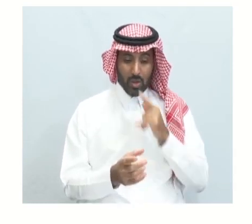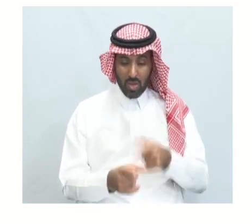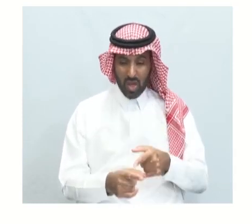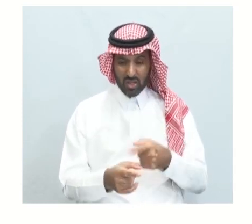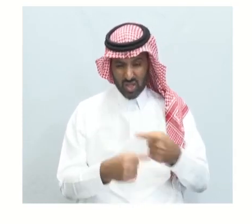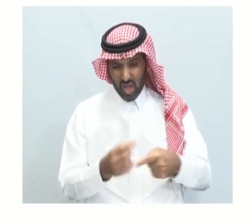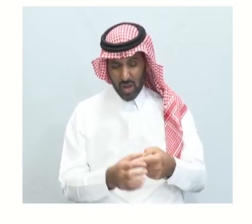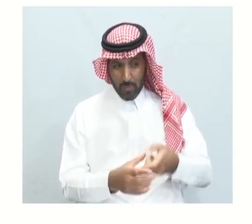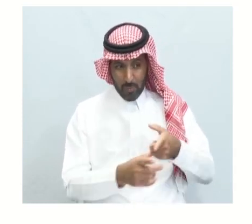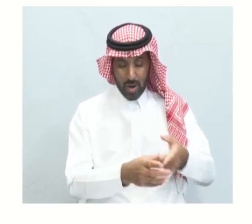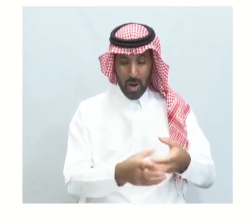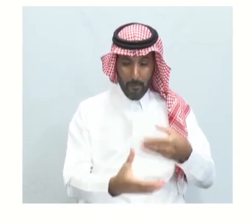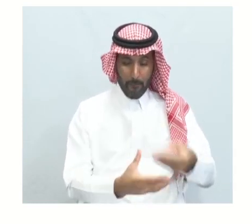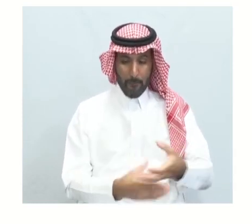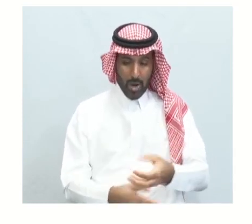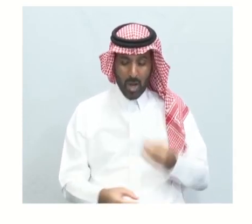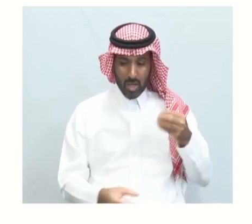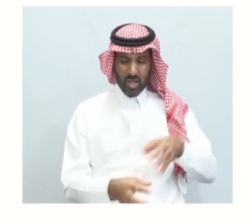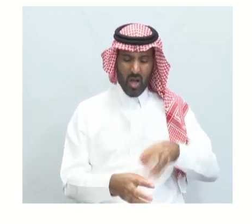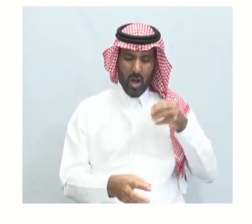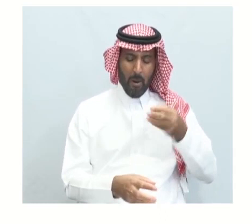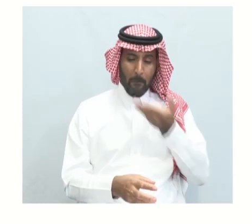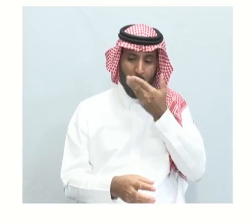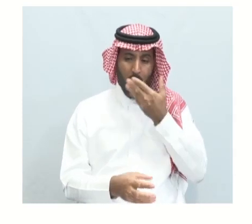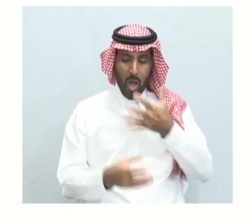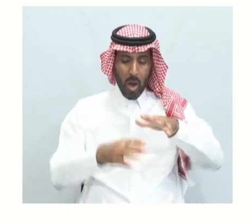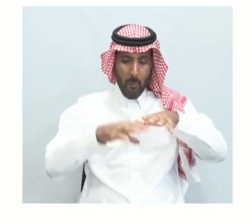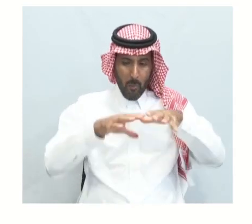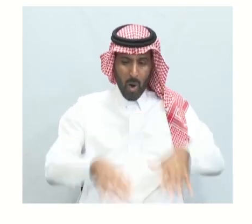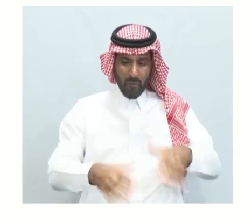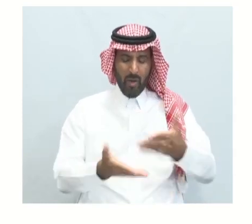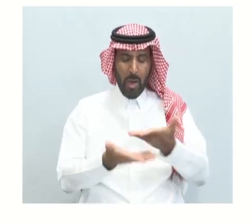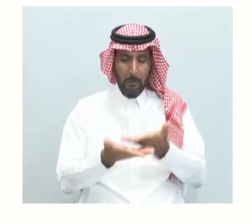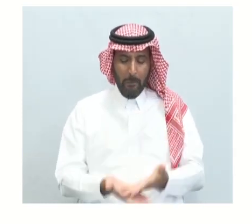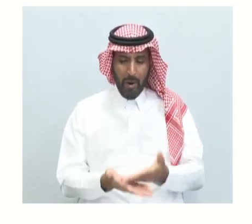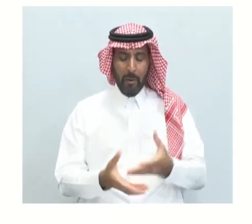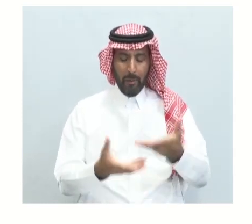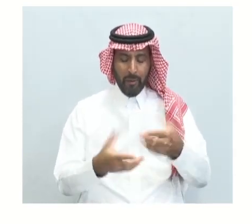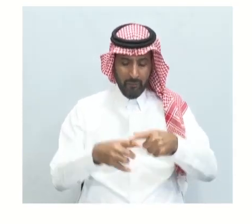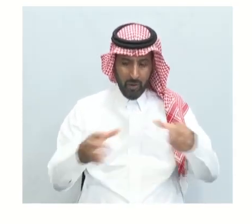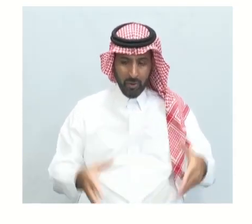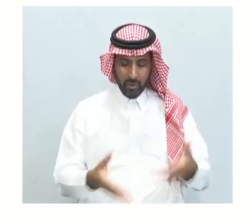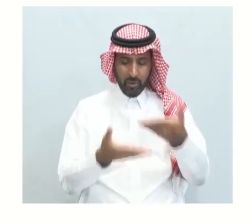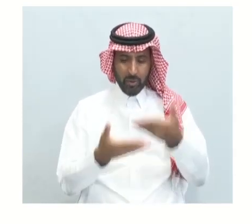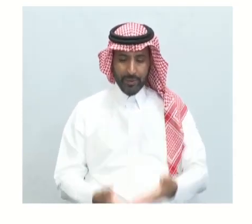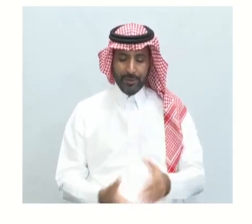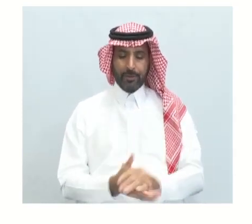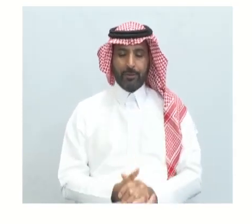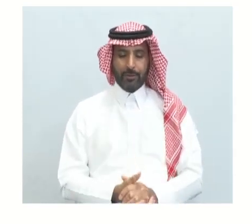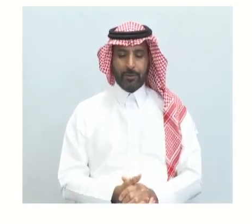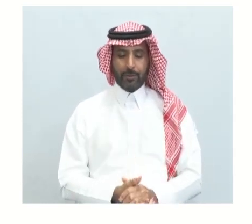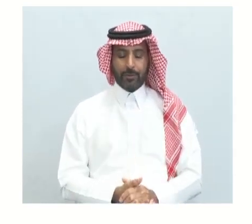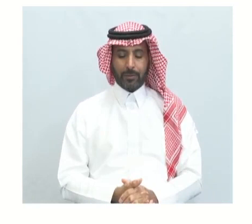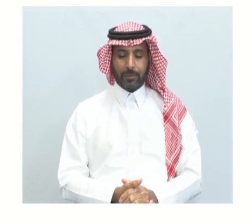الجائر للمياه الجوفيه حدوث الخسف اي هبوط اليابسه فوق سطح الخزان نلاحظ هنا